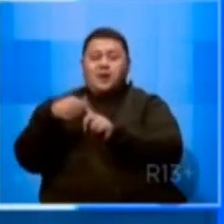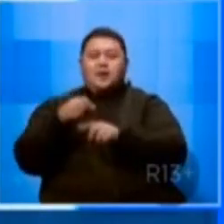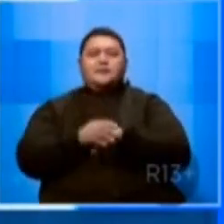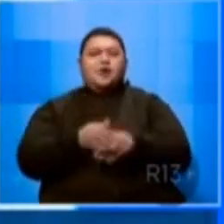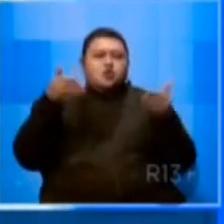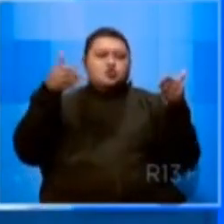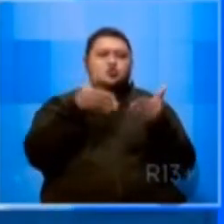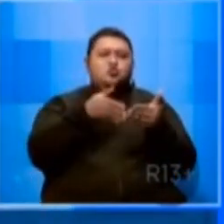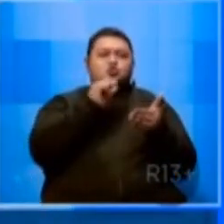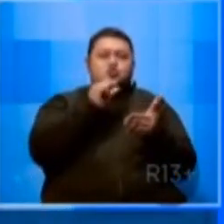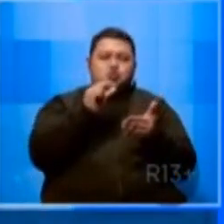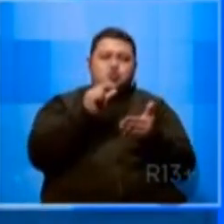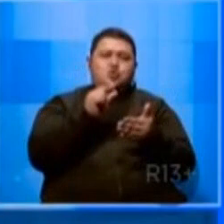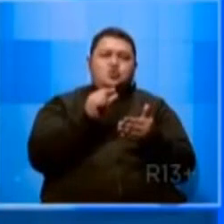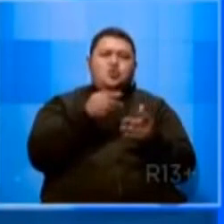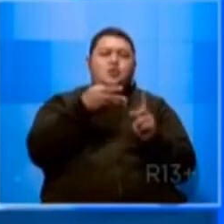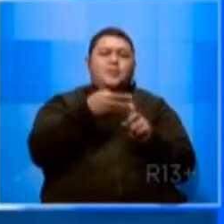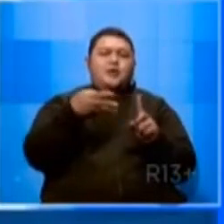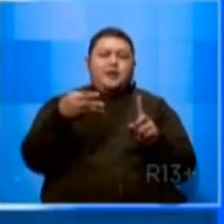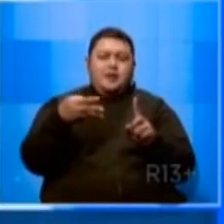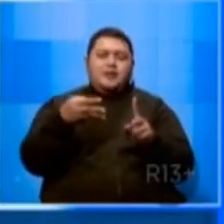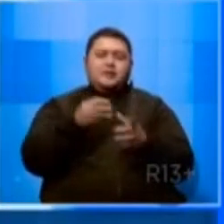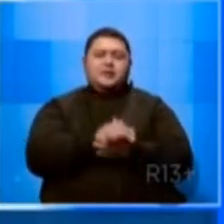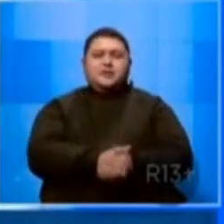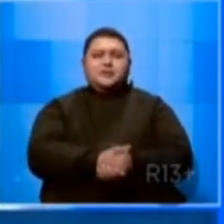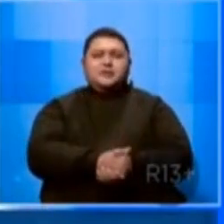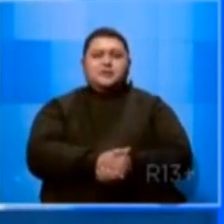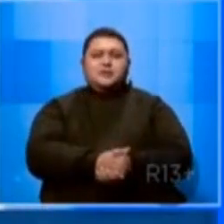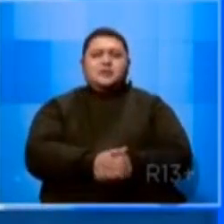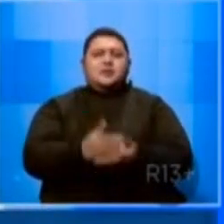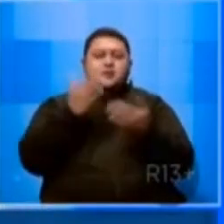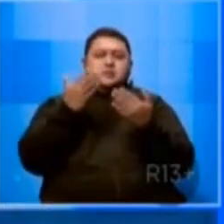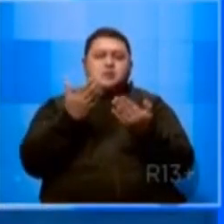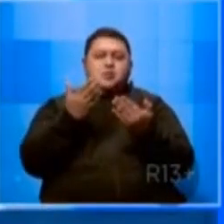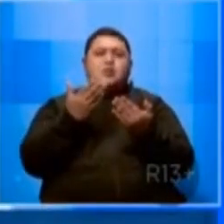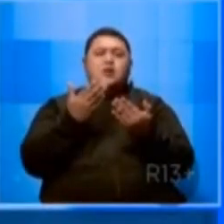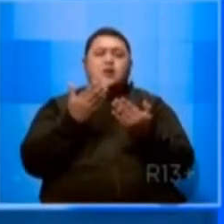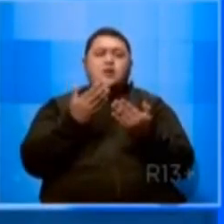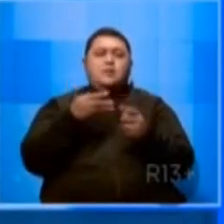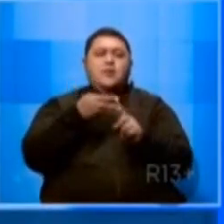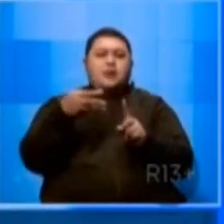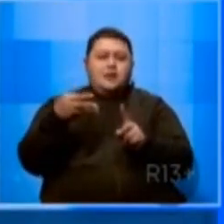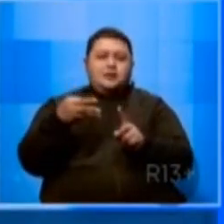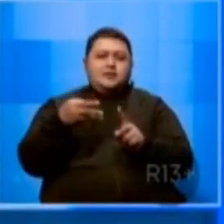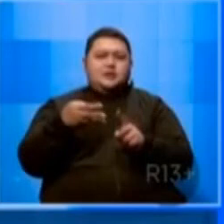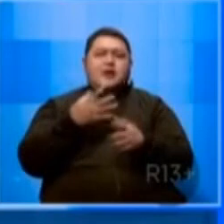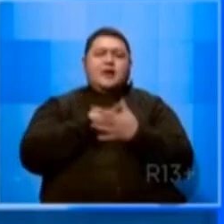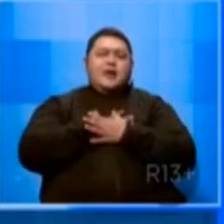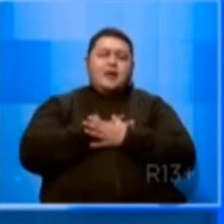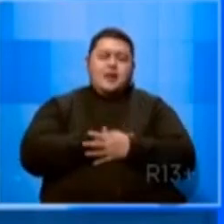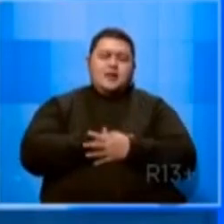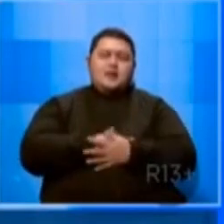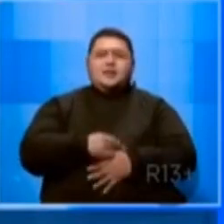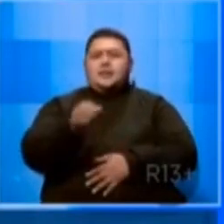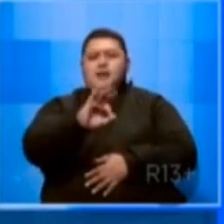untuk putusan berada eliaser ya semoga ibadah eliaser ini dengan ikhlas tidak